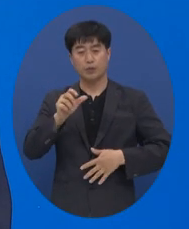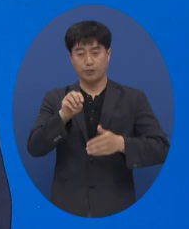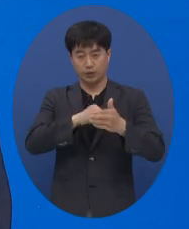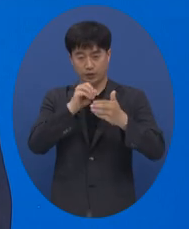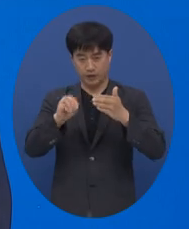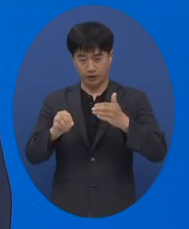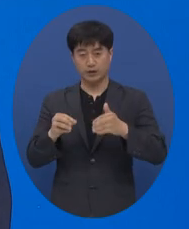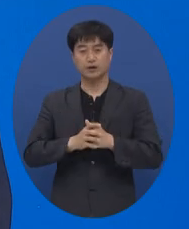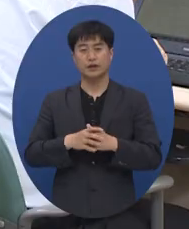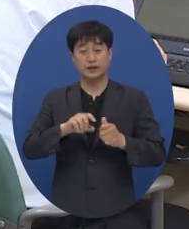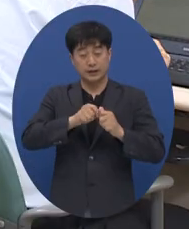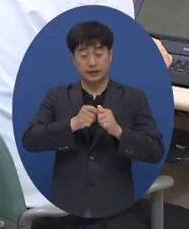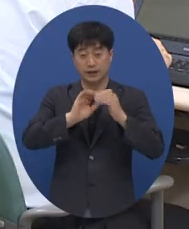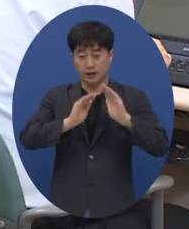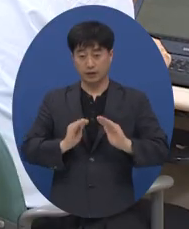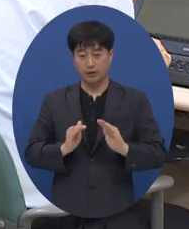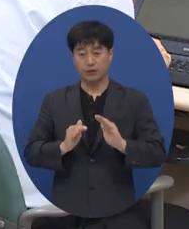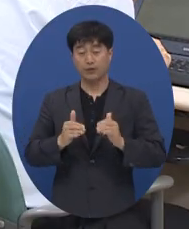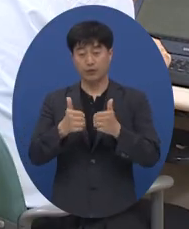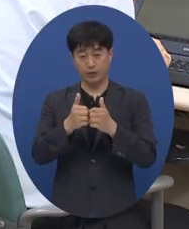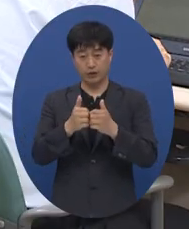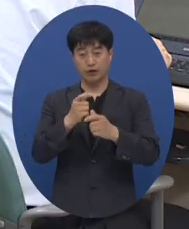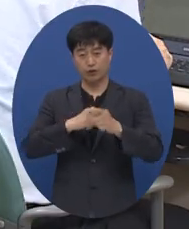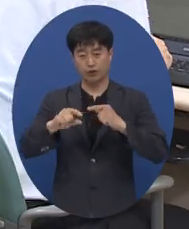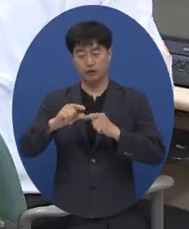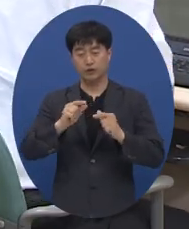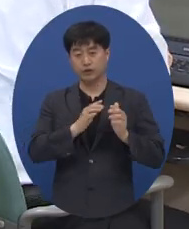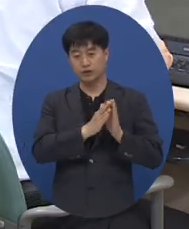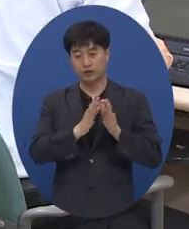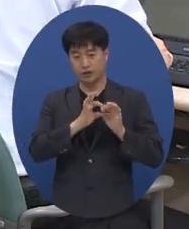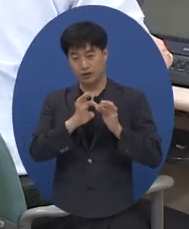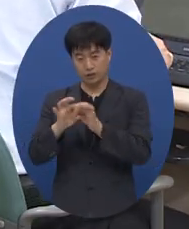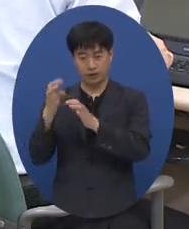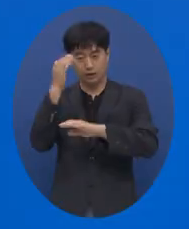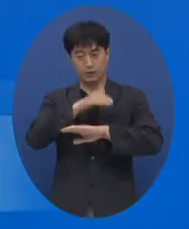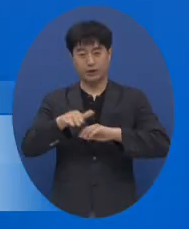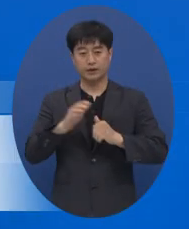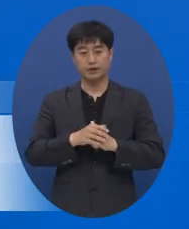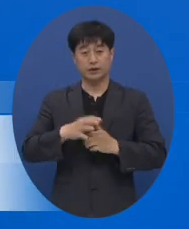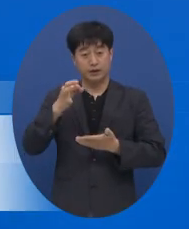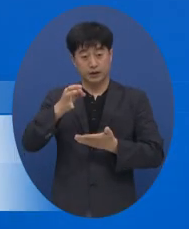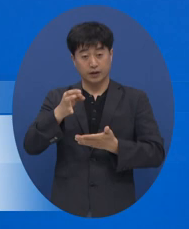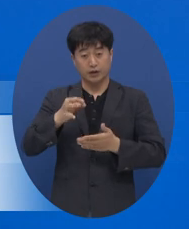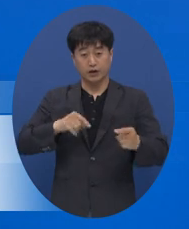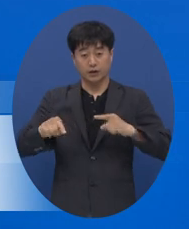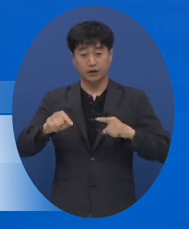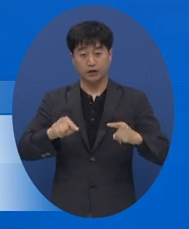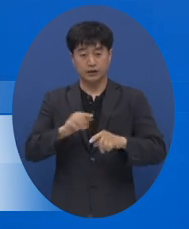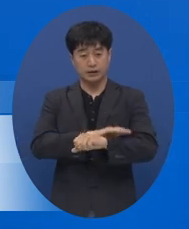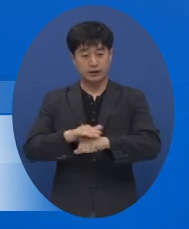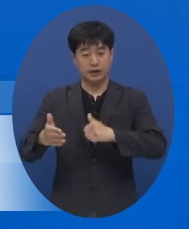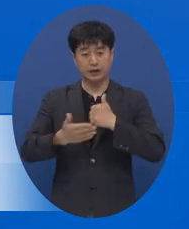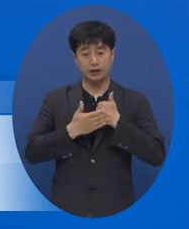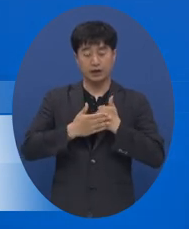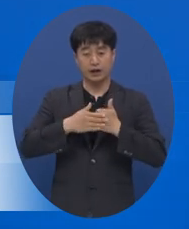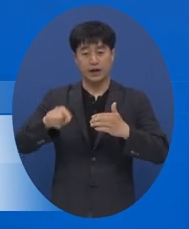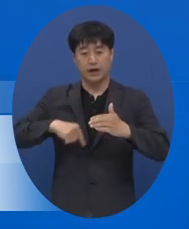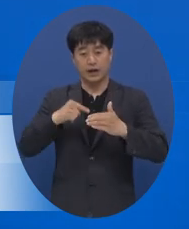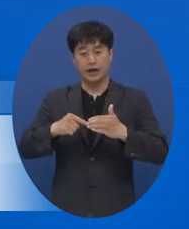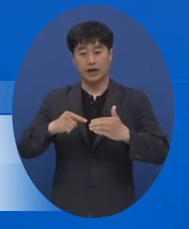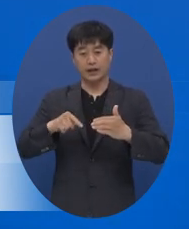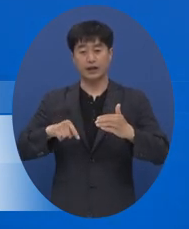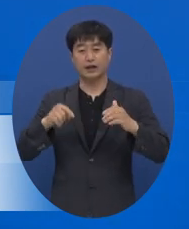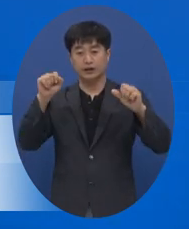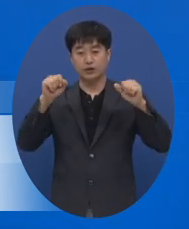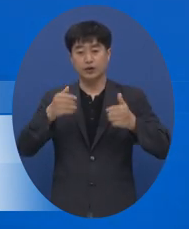더 구체적인 협의는 관련 실무협의회에서 추가로 진행하기로 했습니다. 재정적으로나 행정적으로 잘 뒷받침해서 이